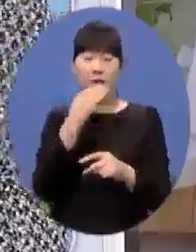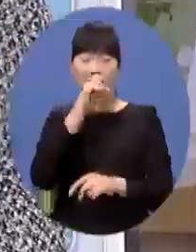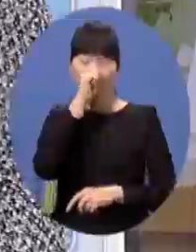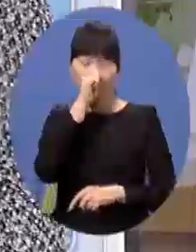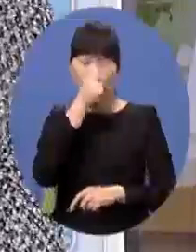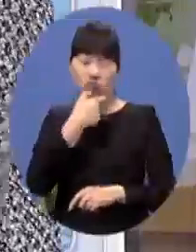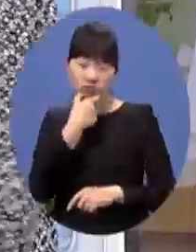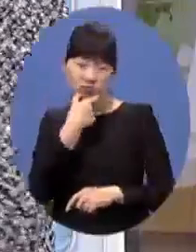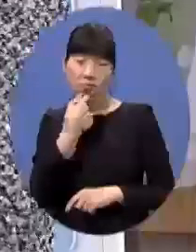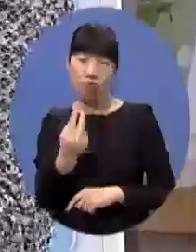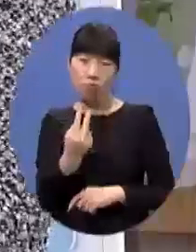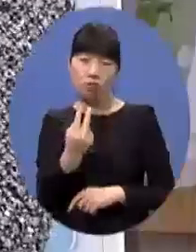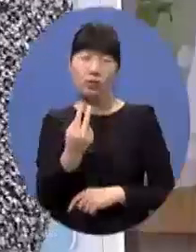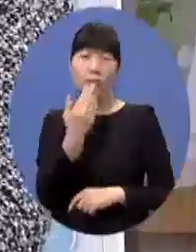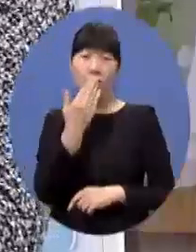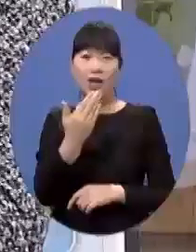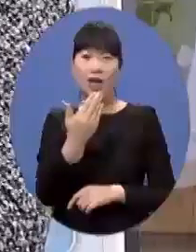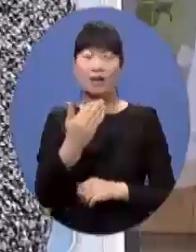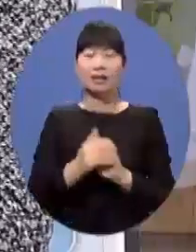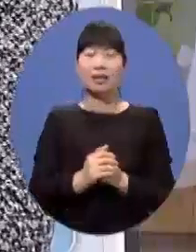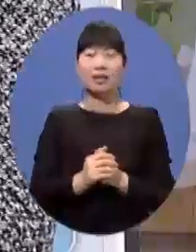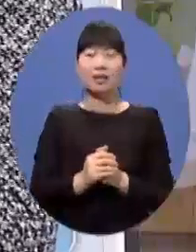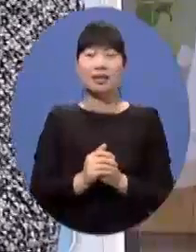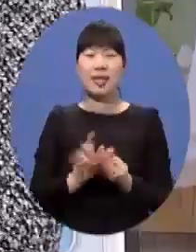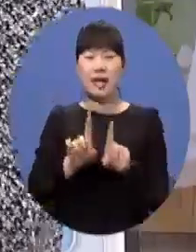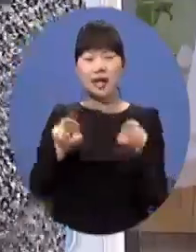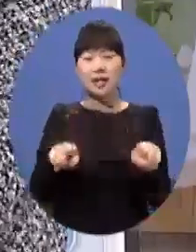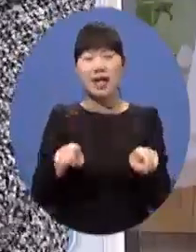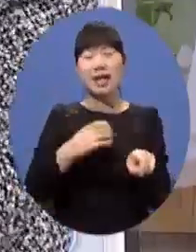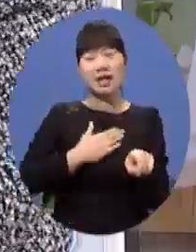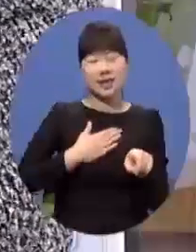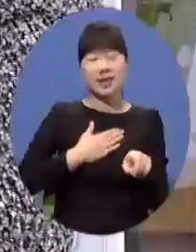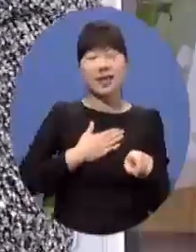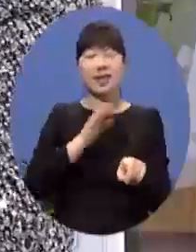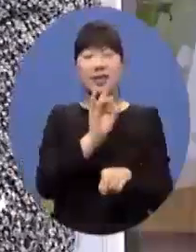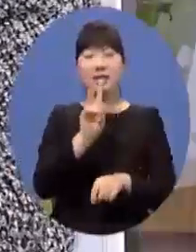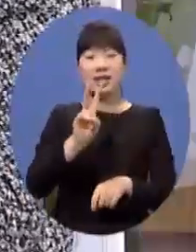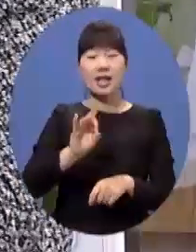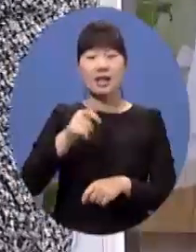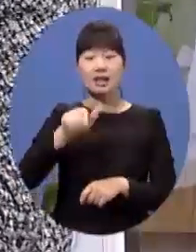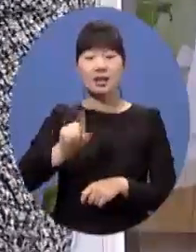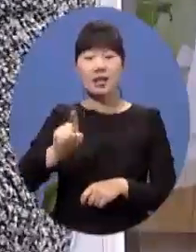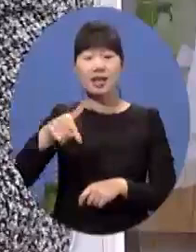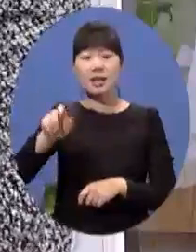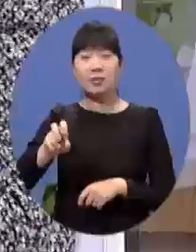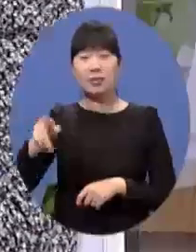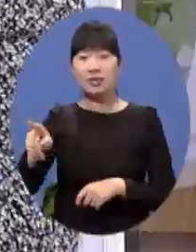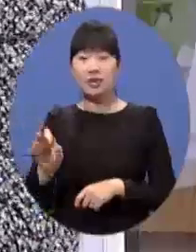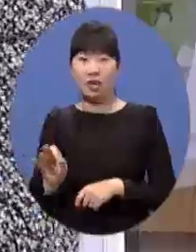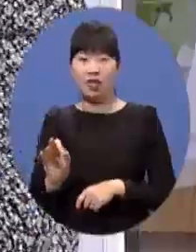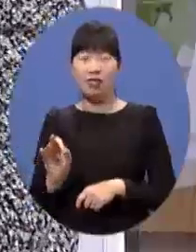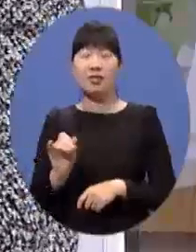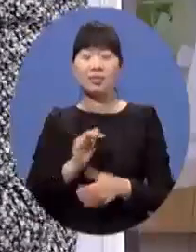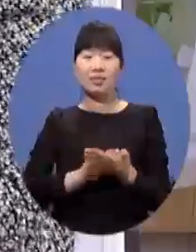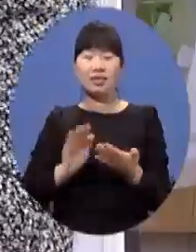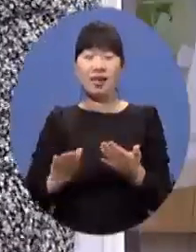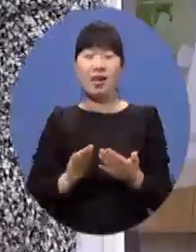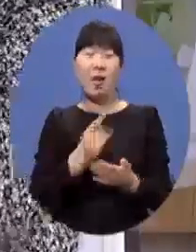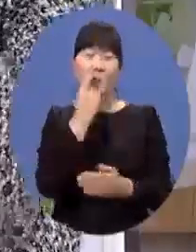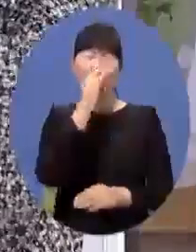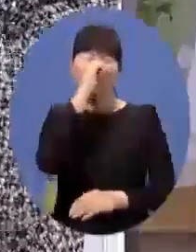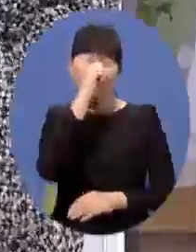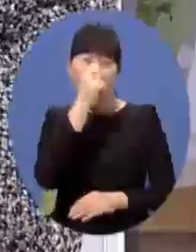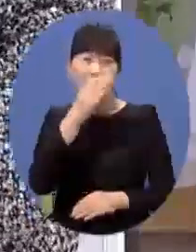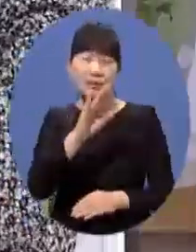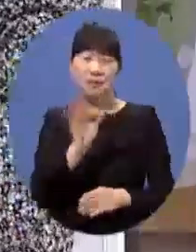하고 싫기도 하고. 우리가 이런 걸 양가 감정이라고 이야기하거든요. 엄마가 너무 좋아. 그런데 잔소리하는 엄마는 너무 싫어. 이두 가지